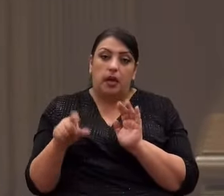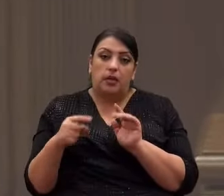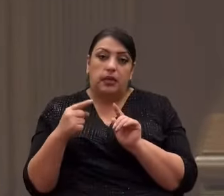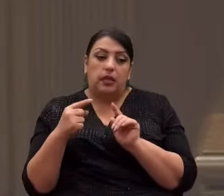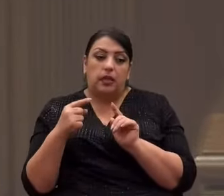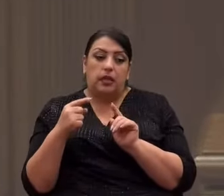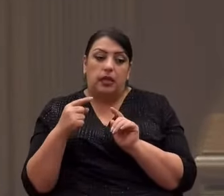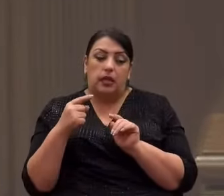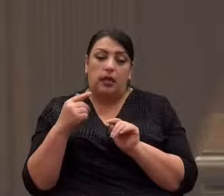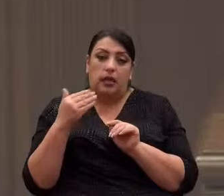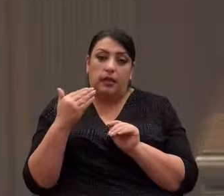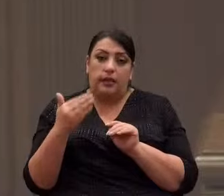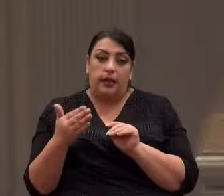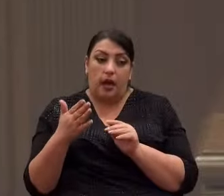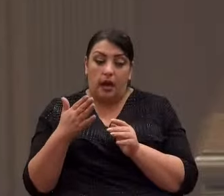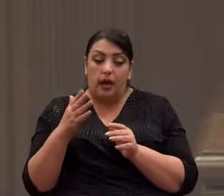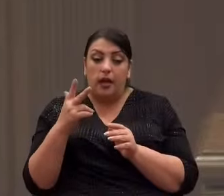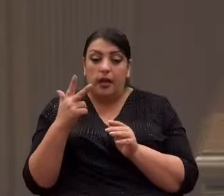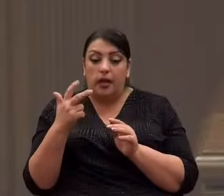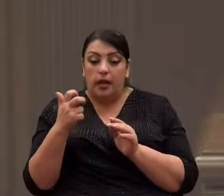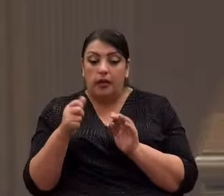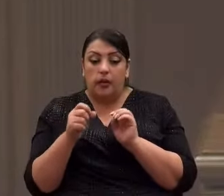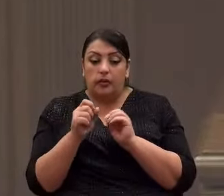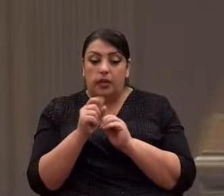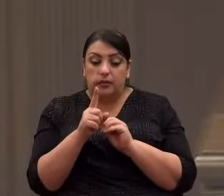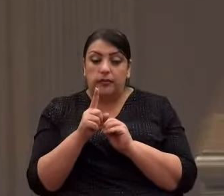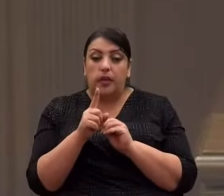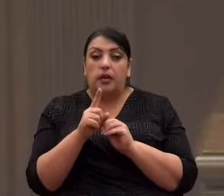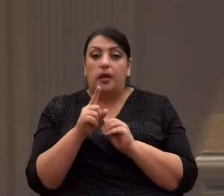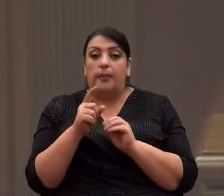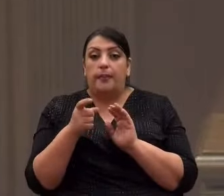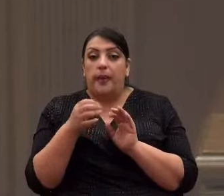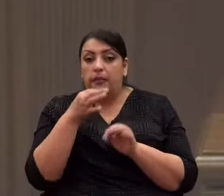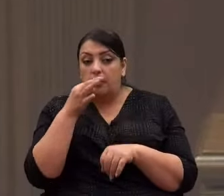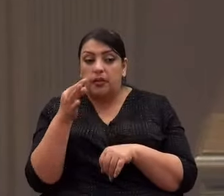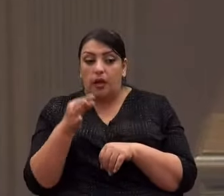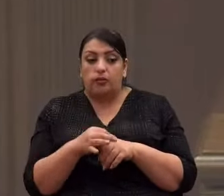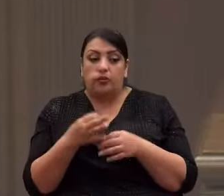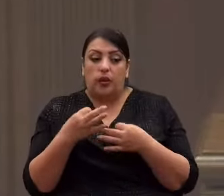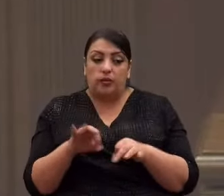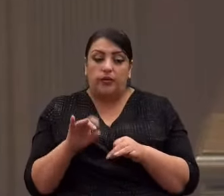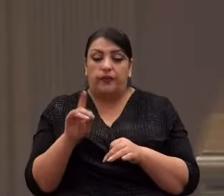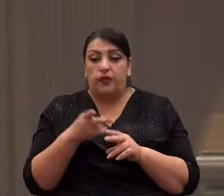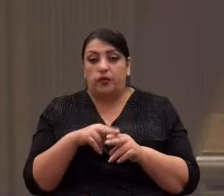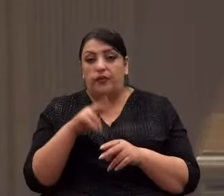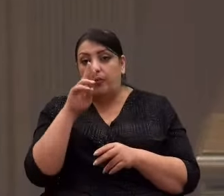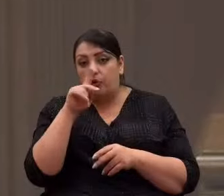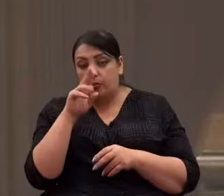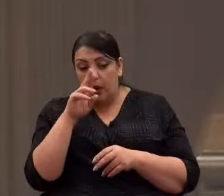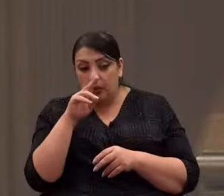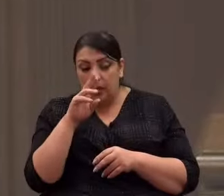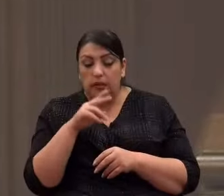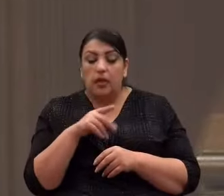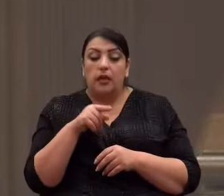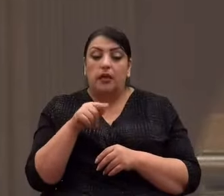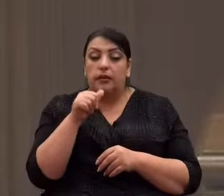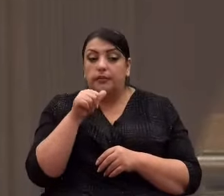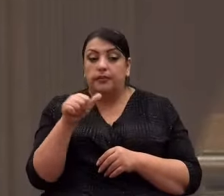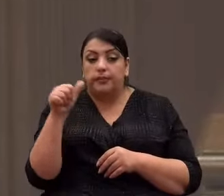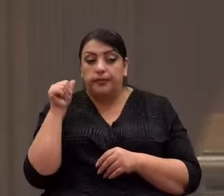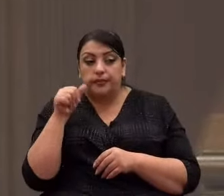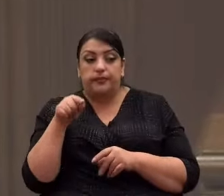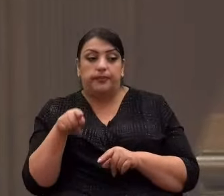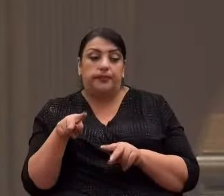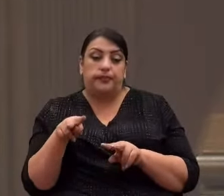որից 311-ը քրեական պատասխանատվությունից ազատվել են գործուն զղջալու հիմքով։ Նախորդ տարվա նույն